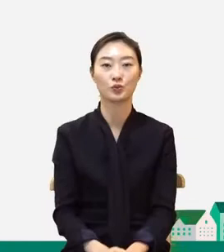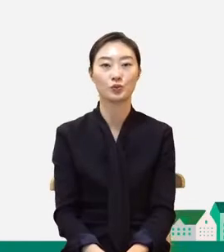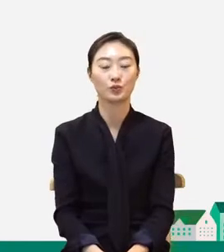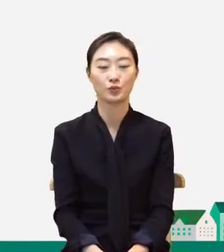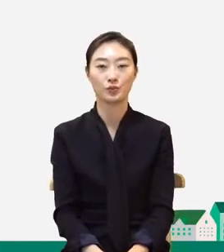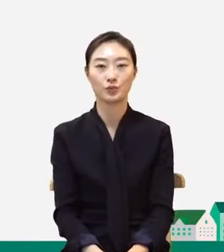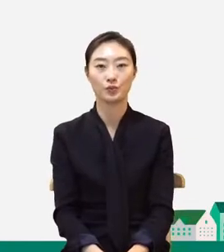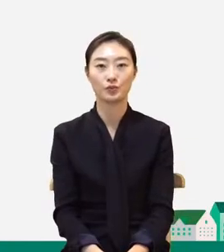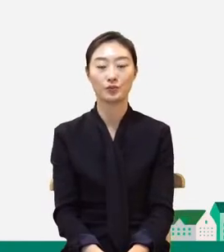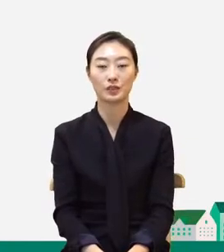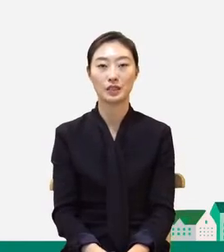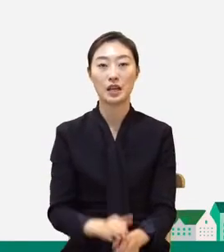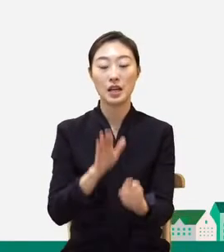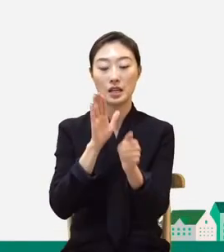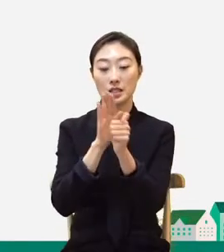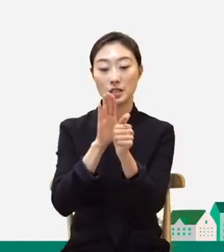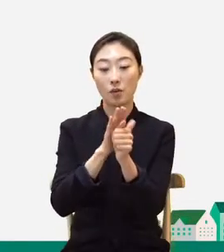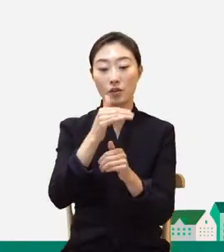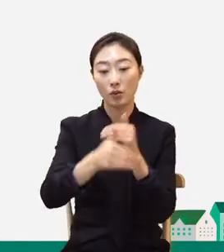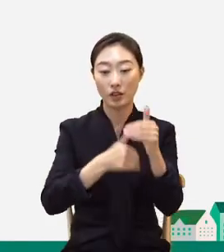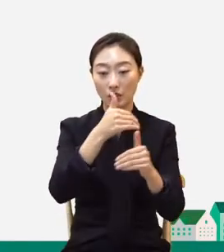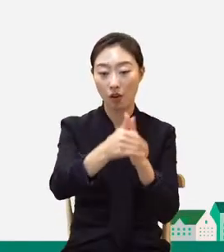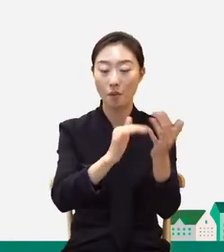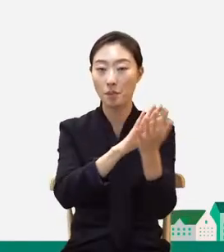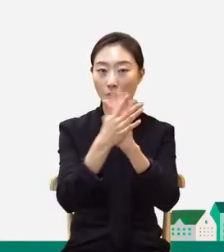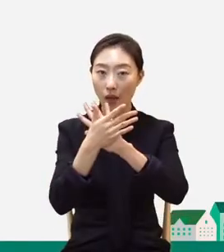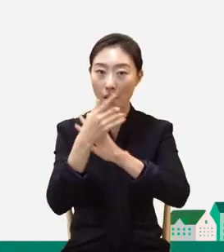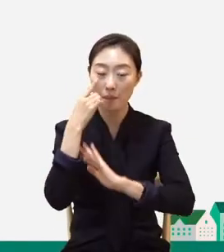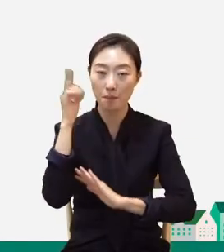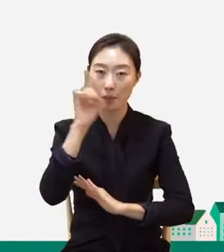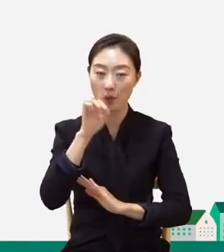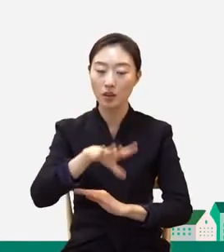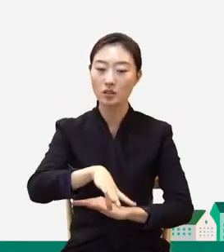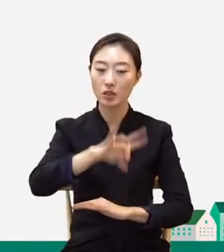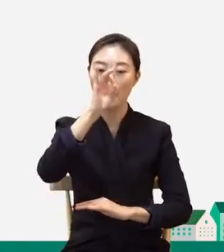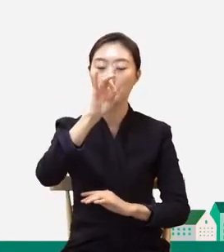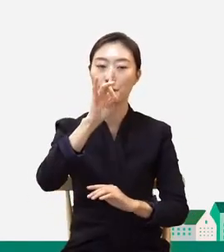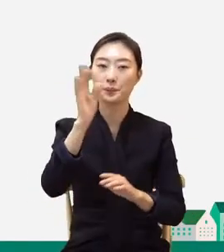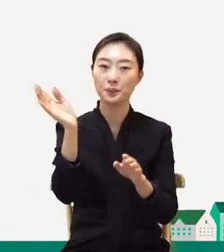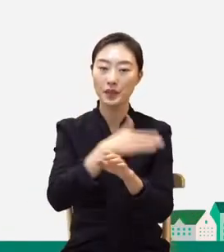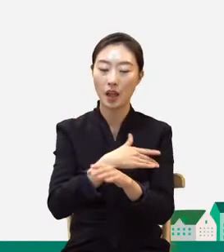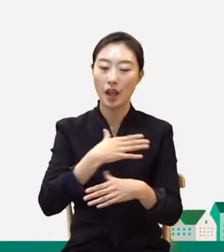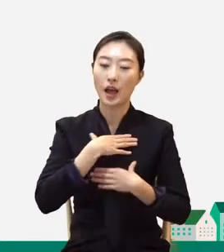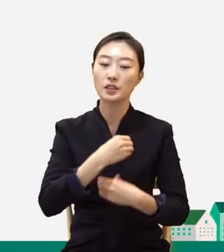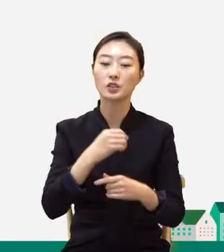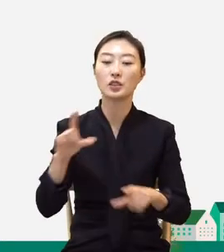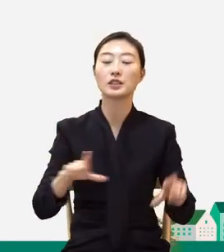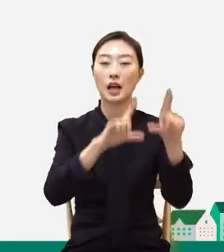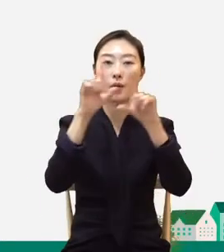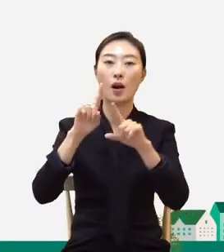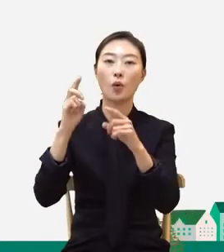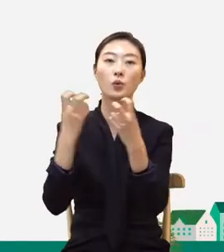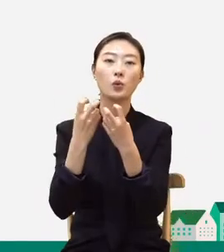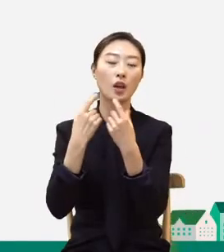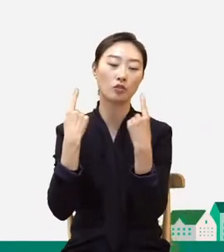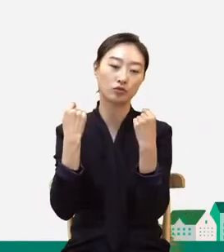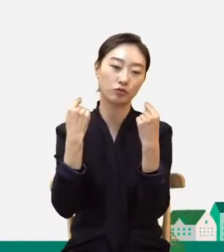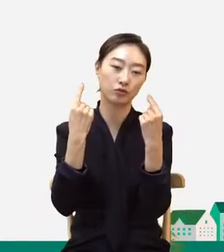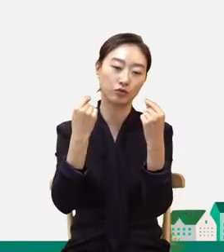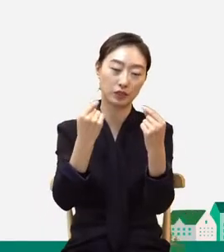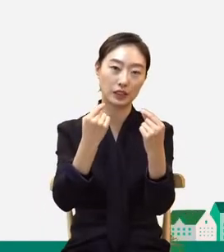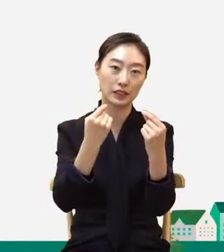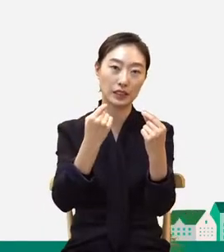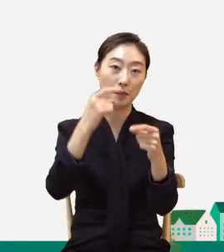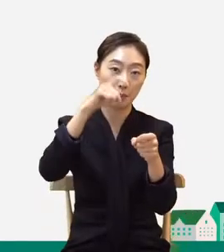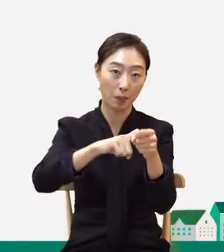있습니다. 지원을 하는 과정에서의 변화는 초기에는 어떻게 안정적인 생활을 유지시킬 것인가가